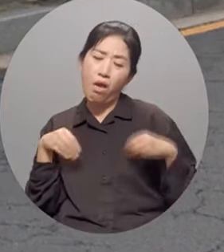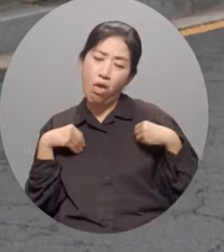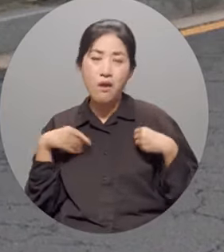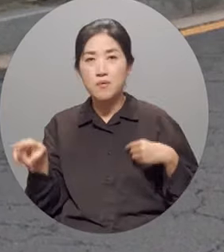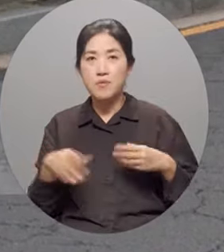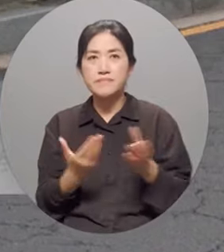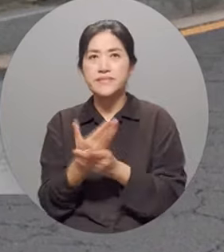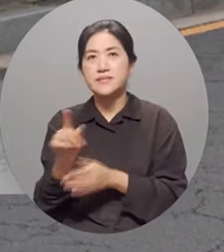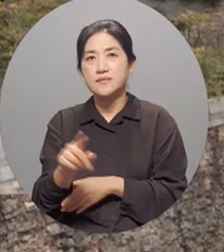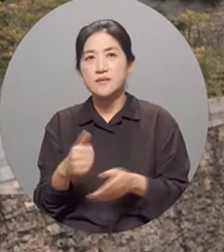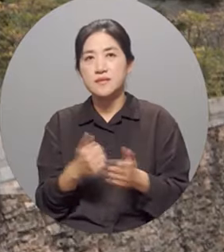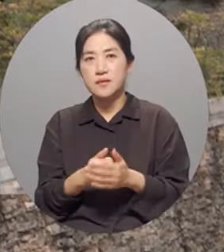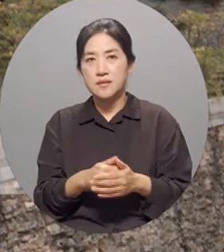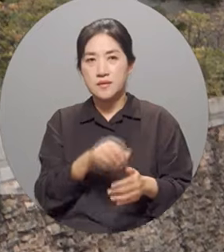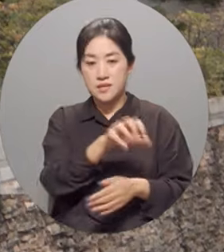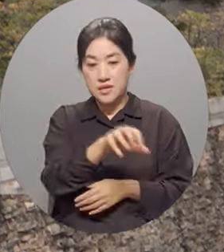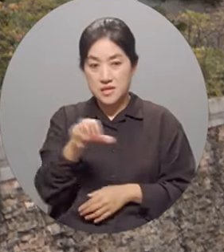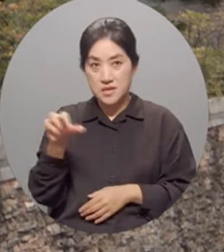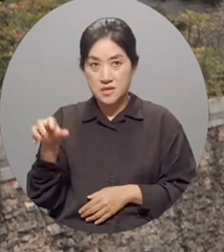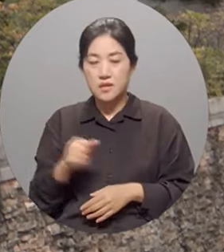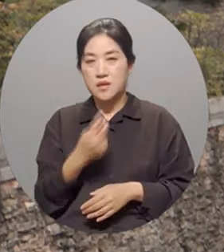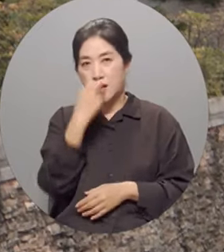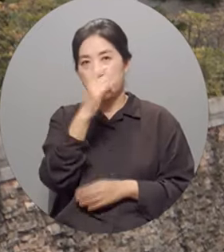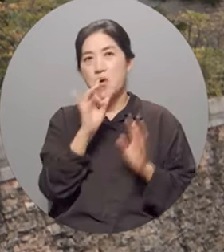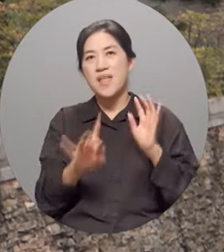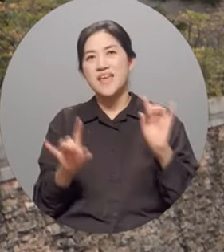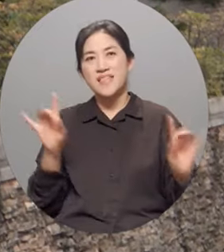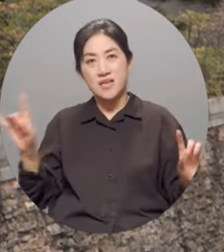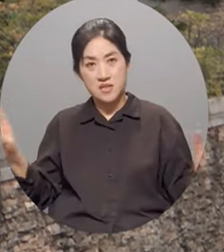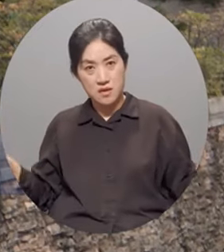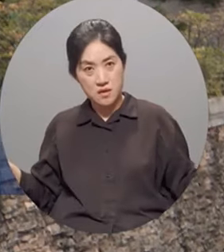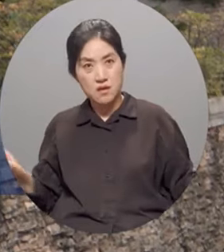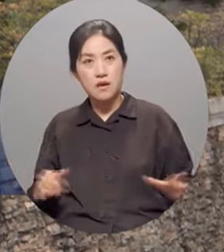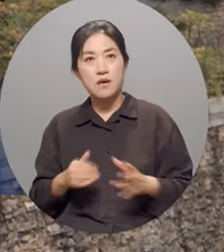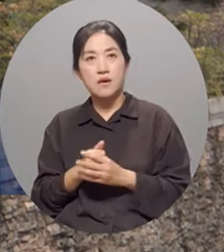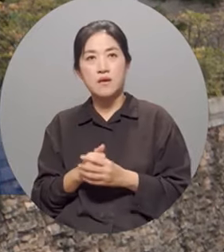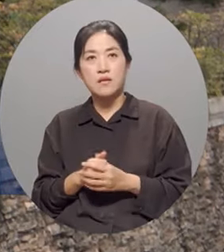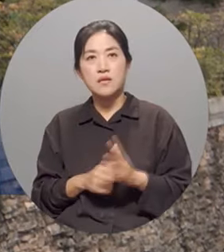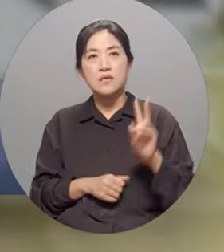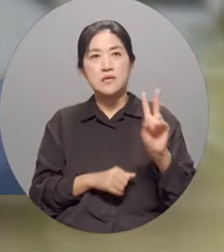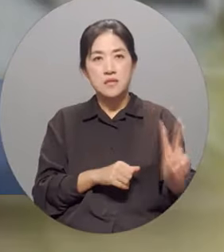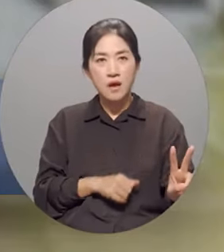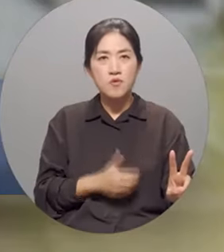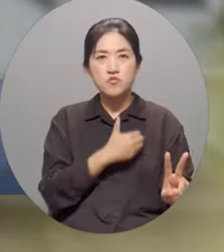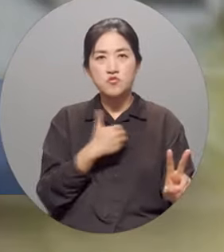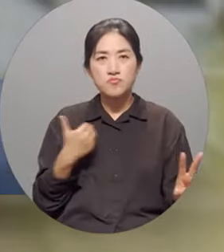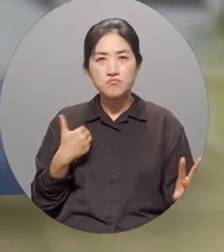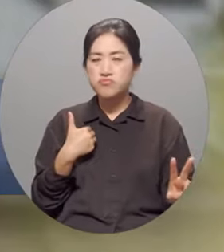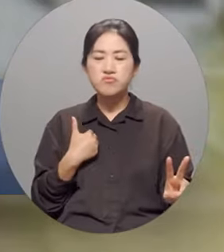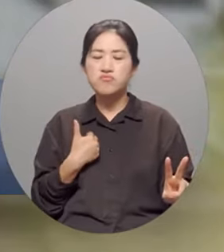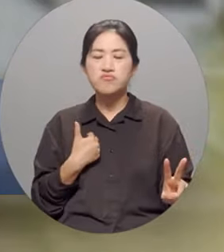전사실 배치된 감독 한명이었습니다 면분 일어